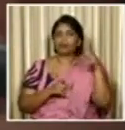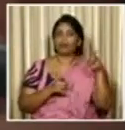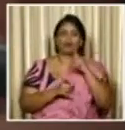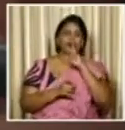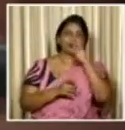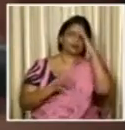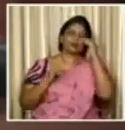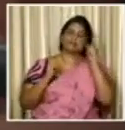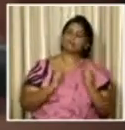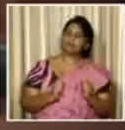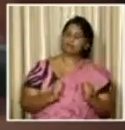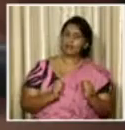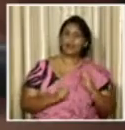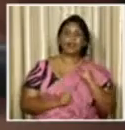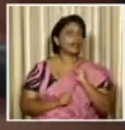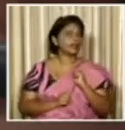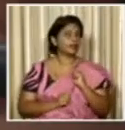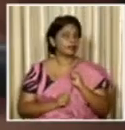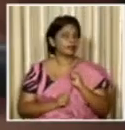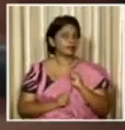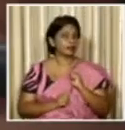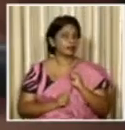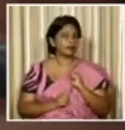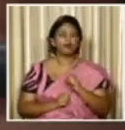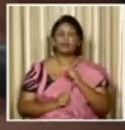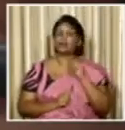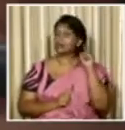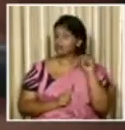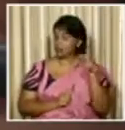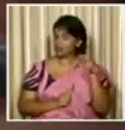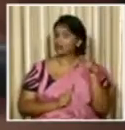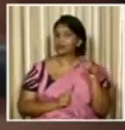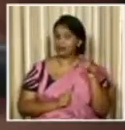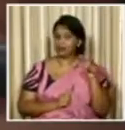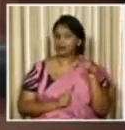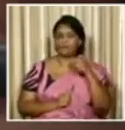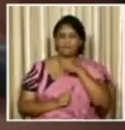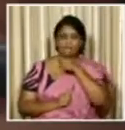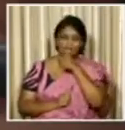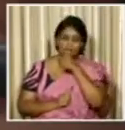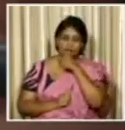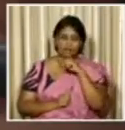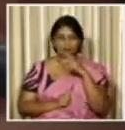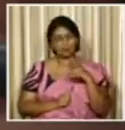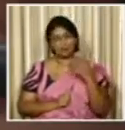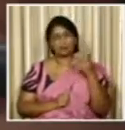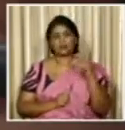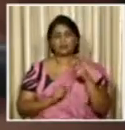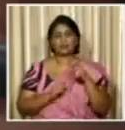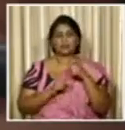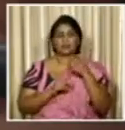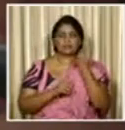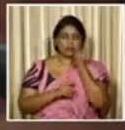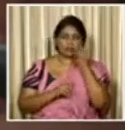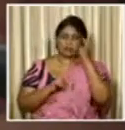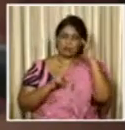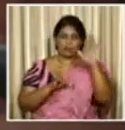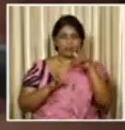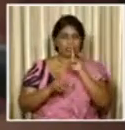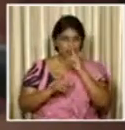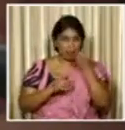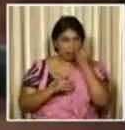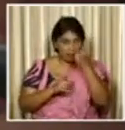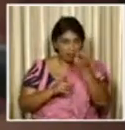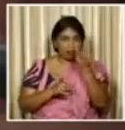vela eyi ohuta ohuge vayasa visin ohuta abadayak thinana mang e karunu illas karaganna